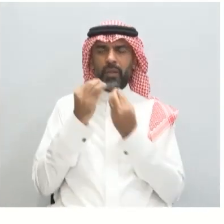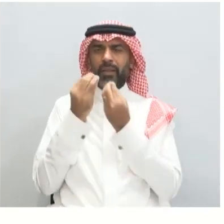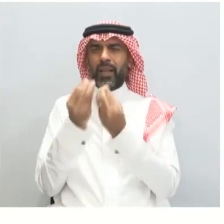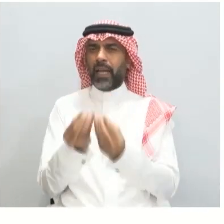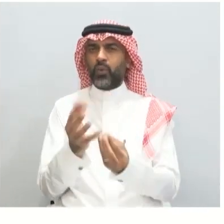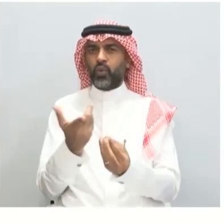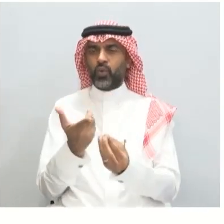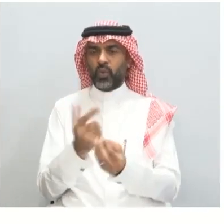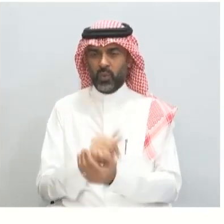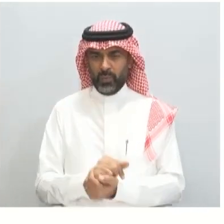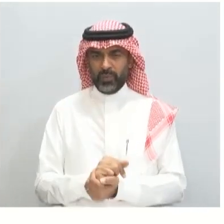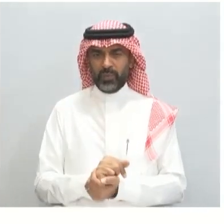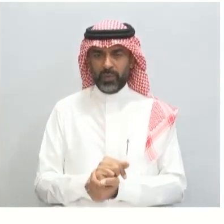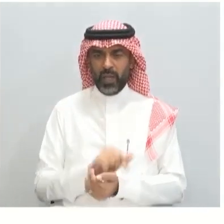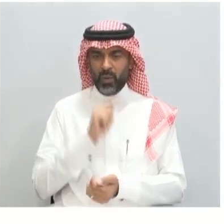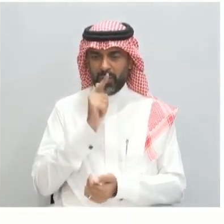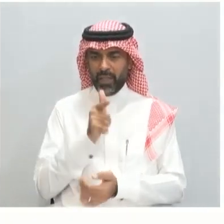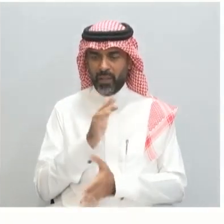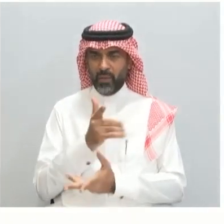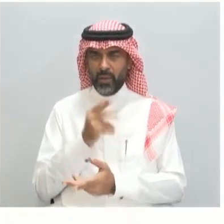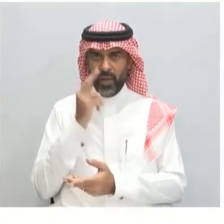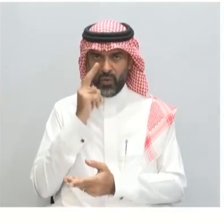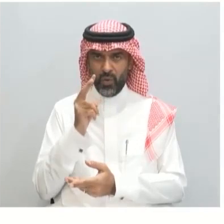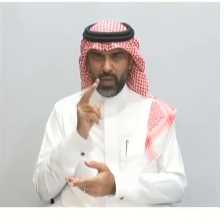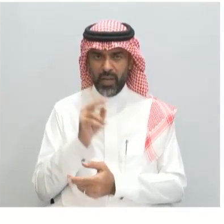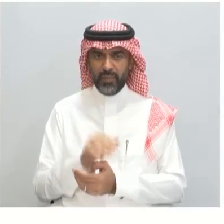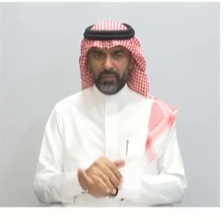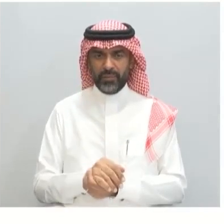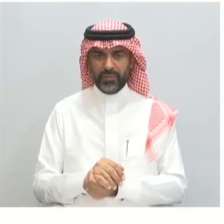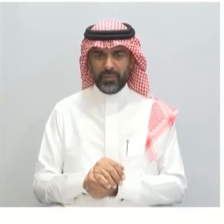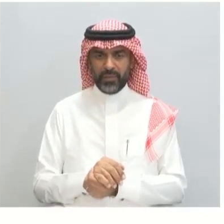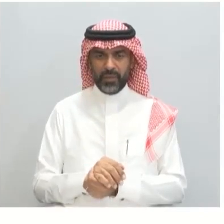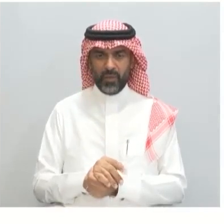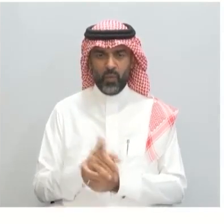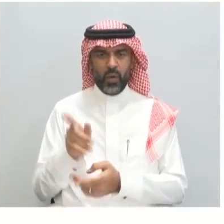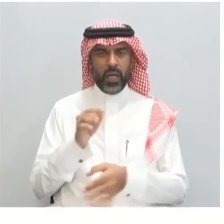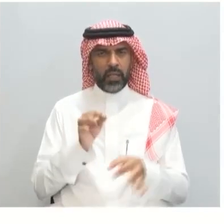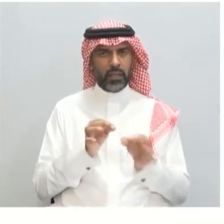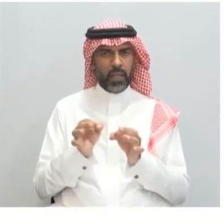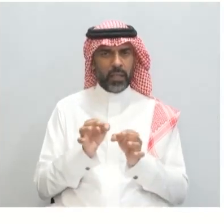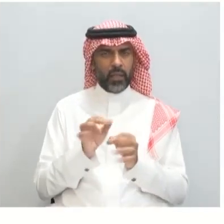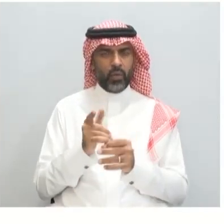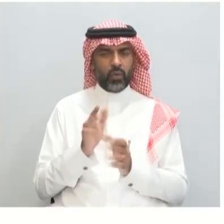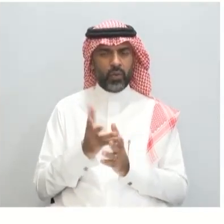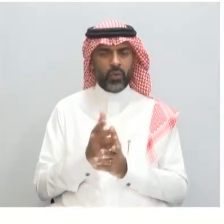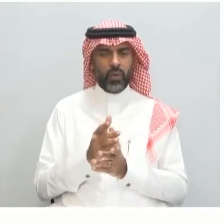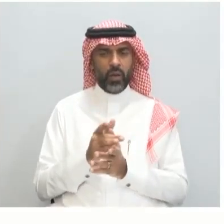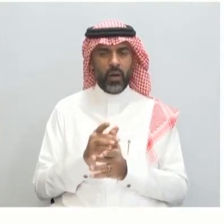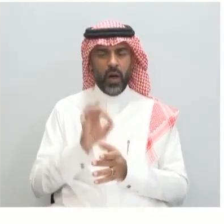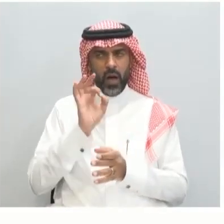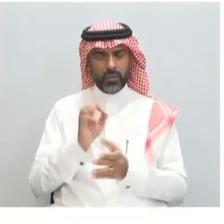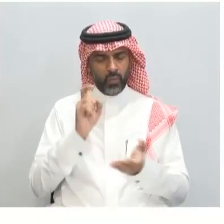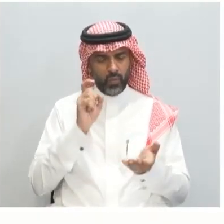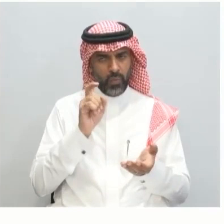وبنات الطلاب او تحدثت عنه الرؤيه وهي استراتيجيه ومن ضمنها ضمان الوصول المستمر